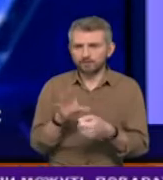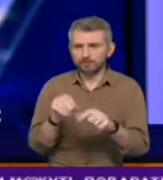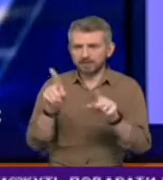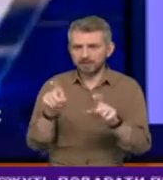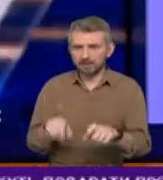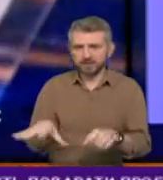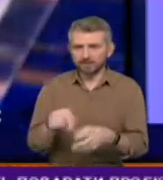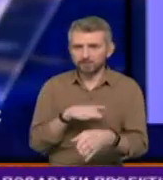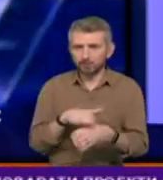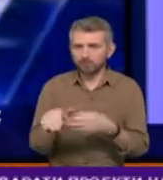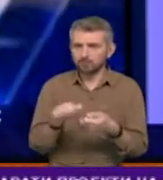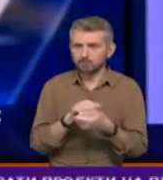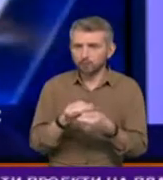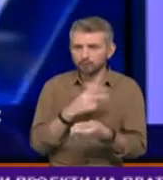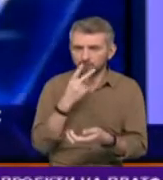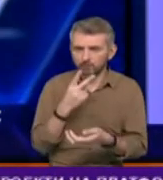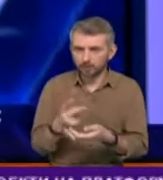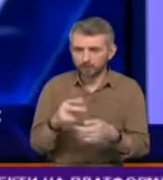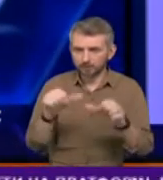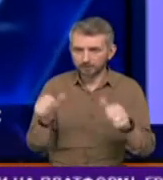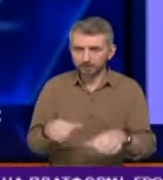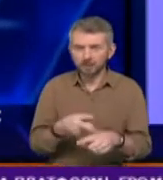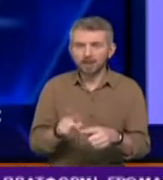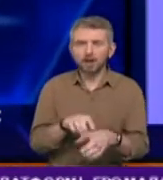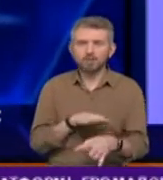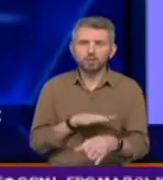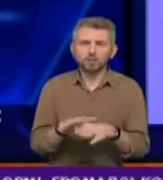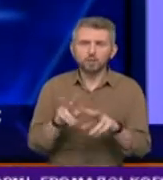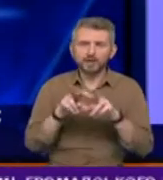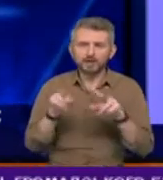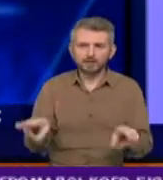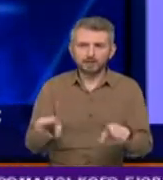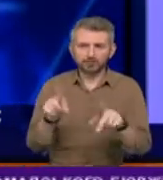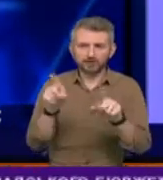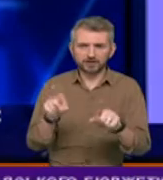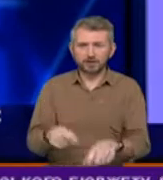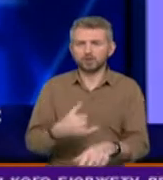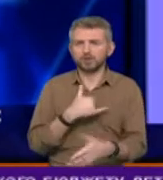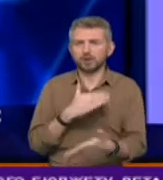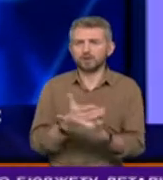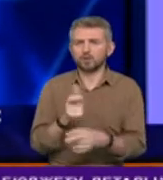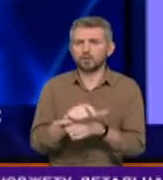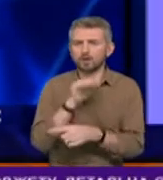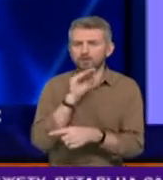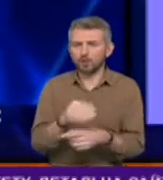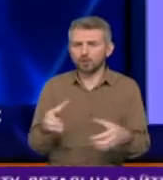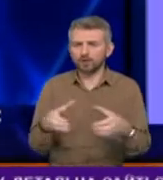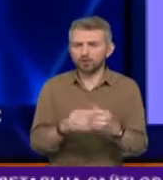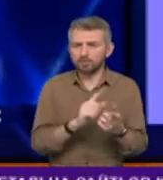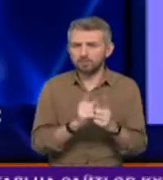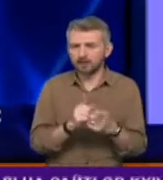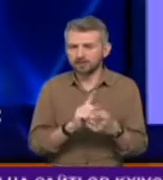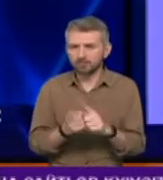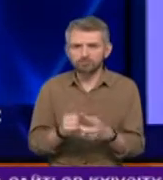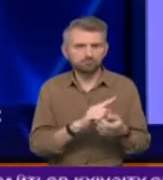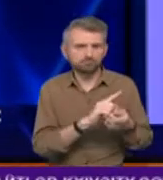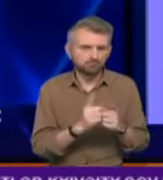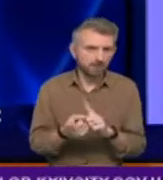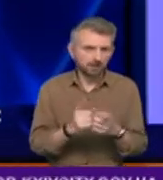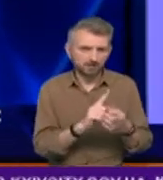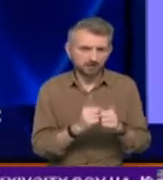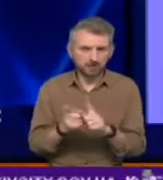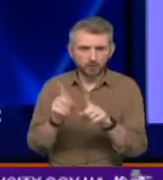момент. Пані Тетяно, якщо продовжувати історію, от ми про угорців поговорили, да, про носіїв угорської мови. Дійсно, є там сели, де